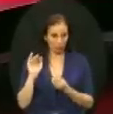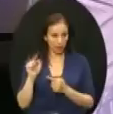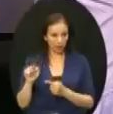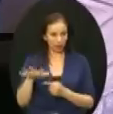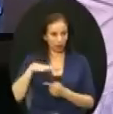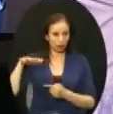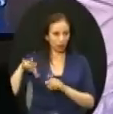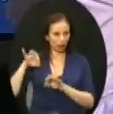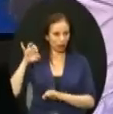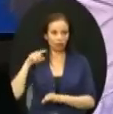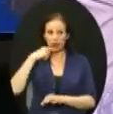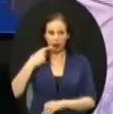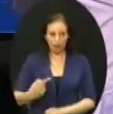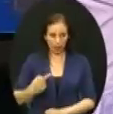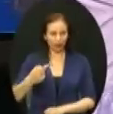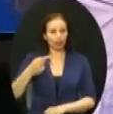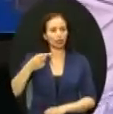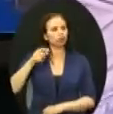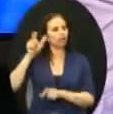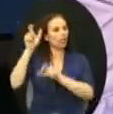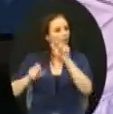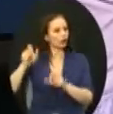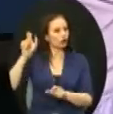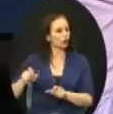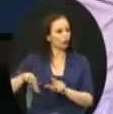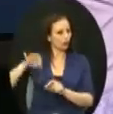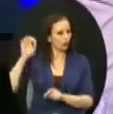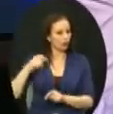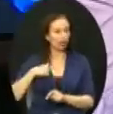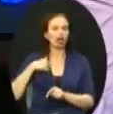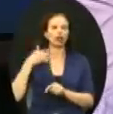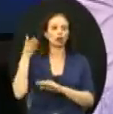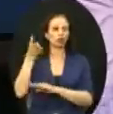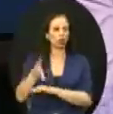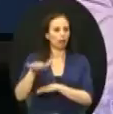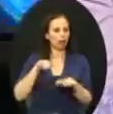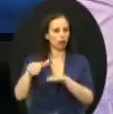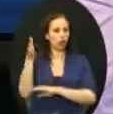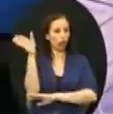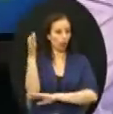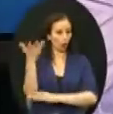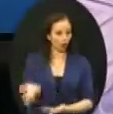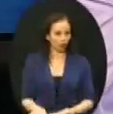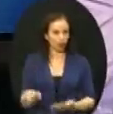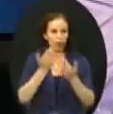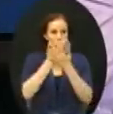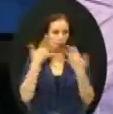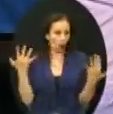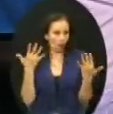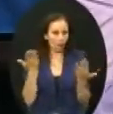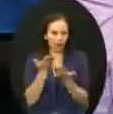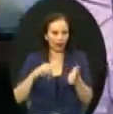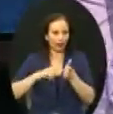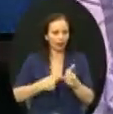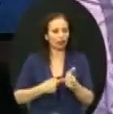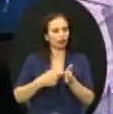במערכת הבחירות ואתם אמרתם לציבור המצביעים, אנחנו הולכים לממשלה לאומית. ממשלה לאומית, ברור לחלוטין למה הכוונה,